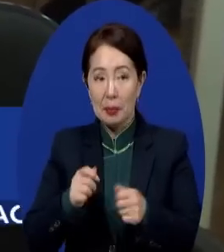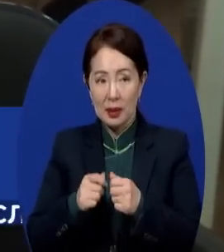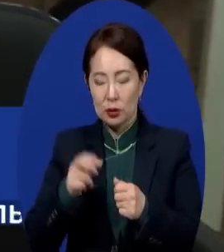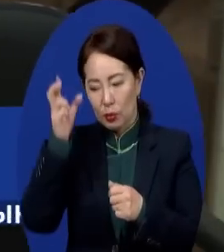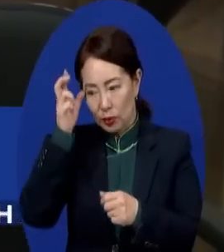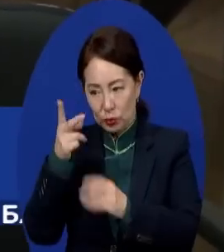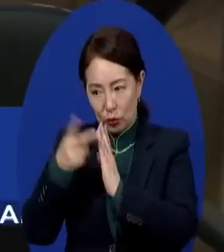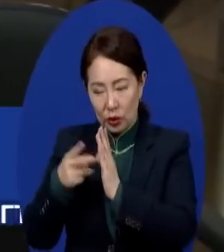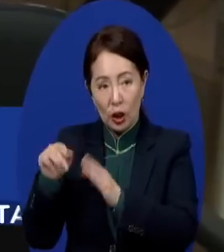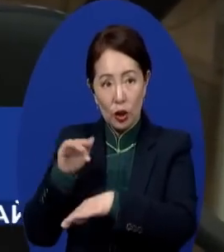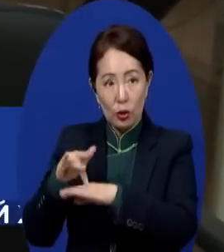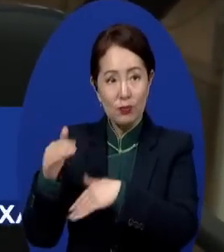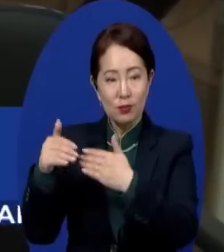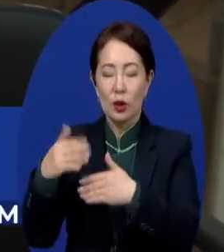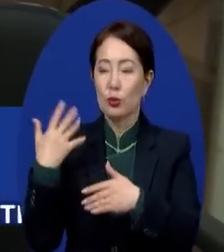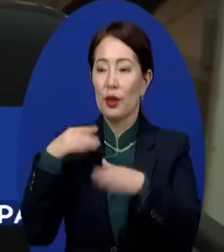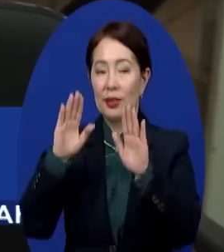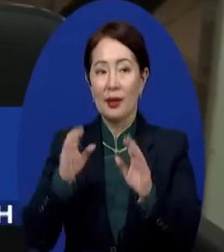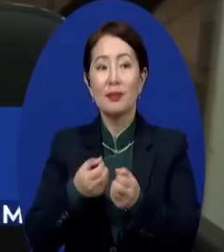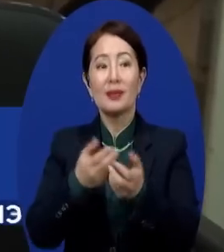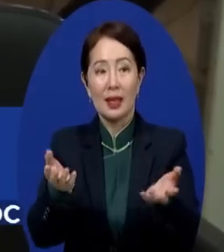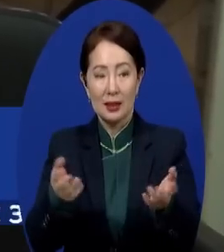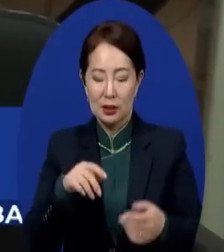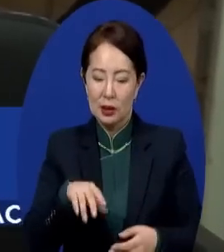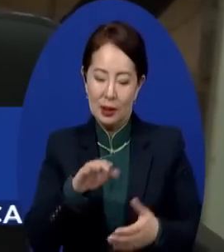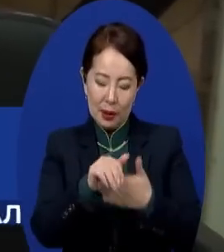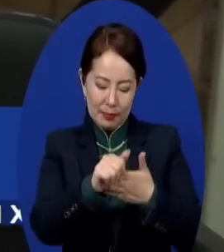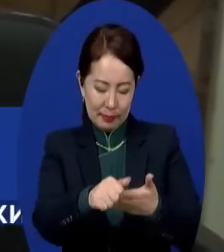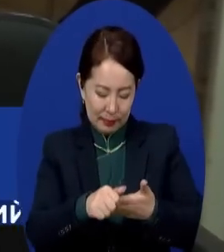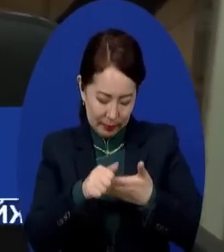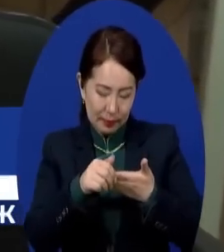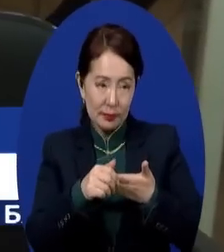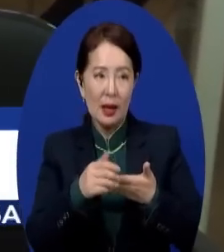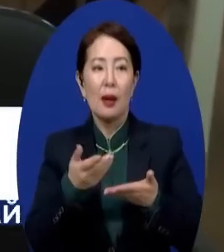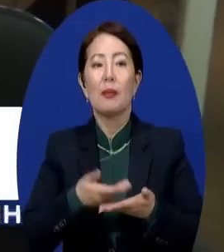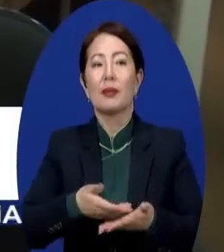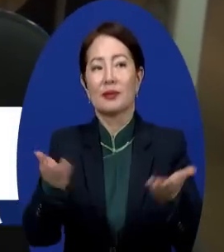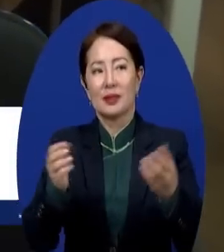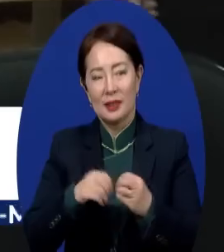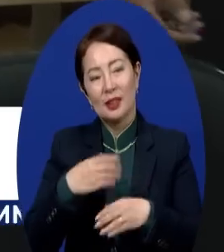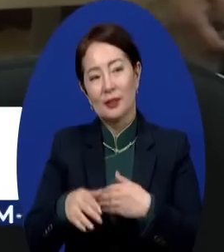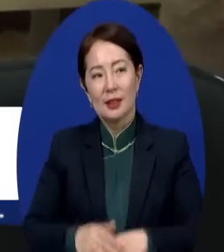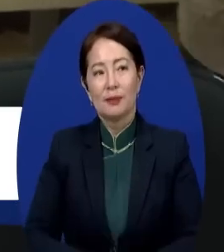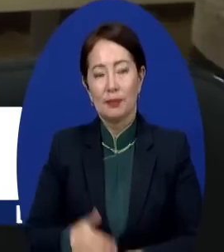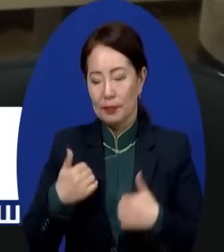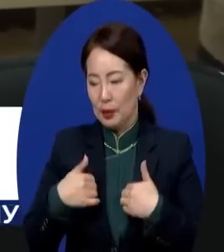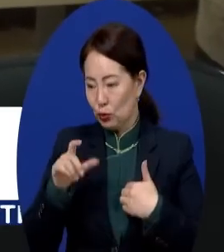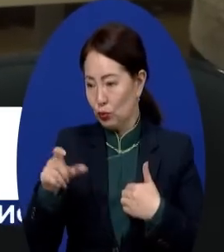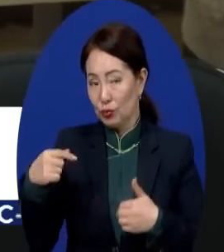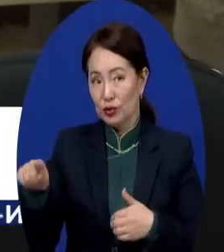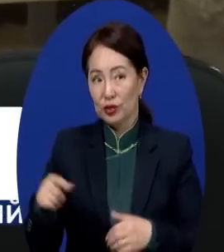үндгийн төвөөс нэм гарагт тарагдсан. Бид нар болохоор ласт ламтай нүглэж аваад өглөө цатлаад тэгэд хийж байгаа да. Багш